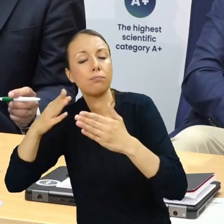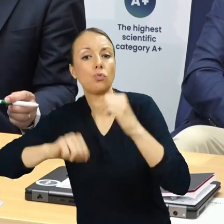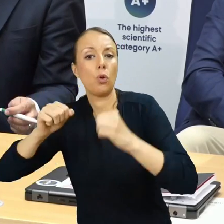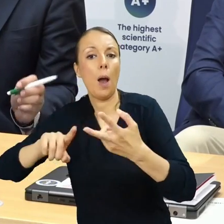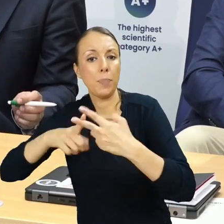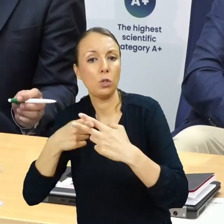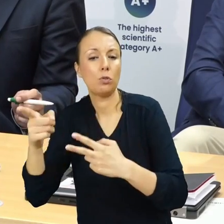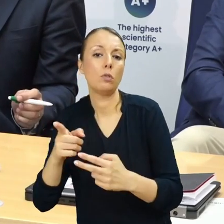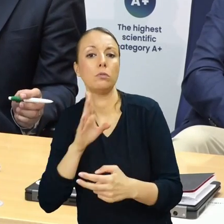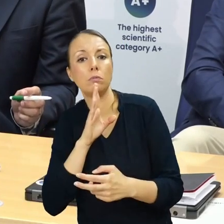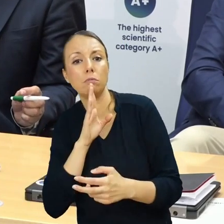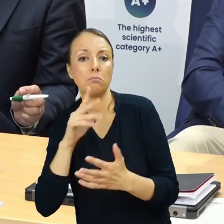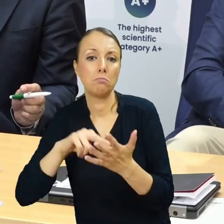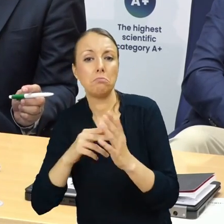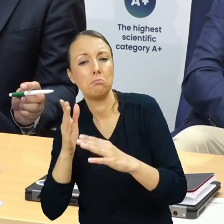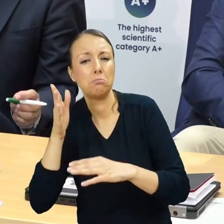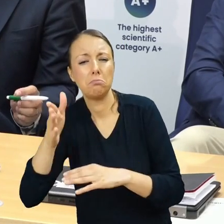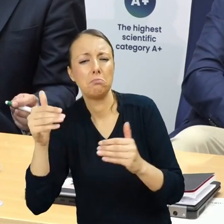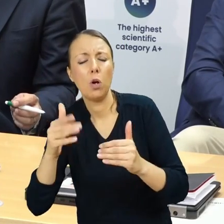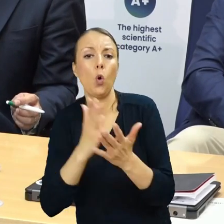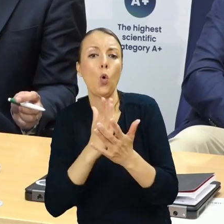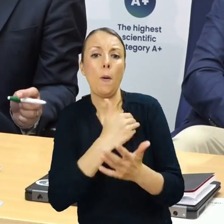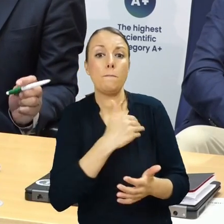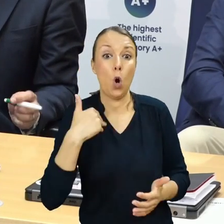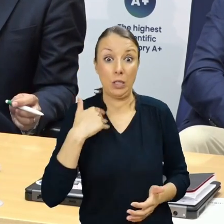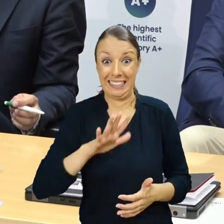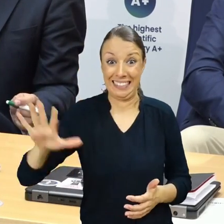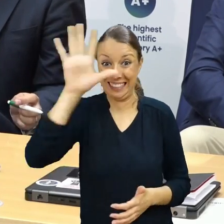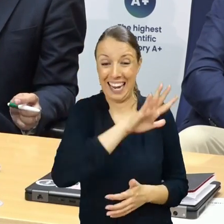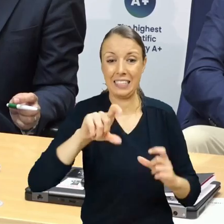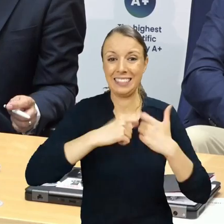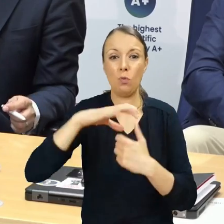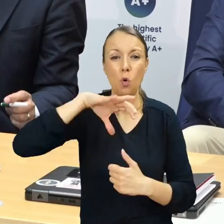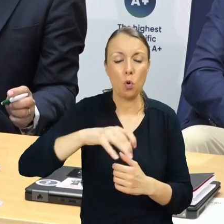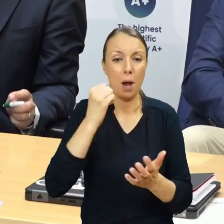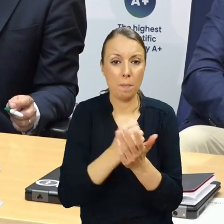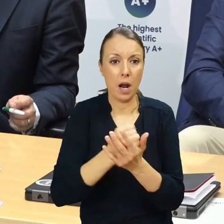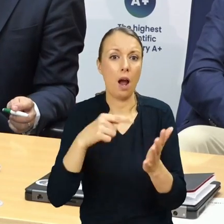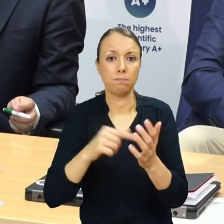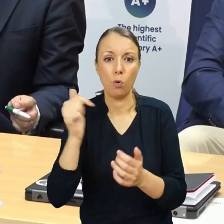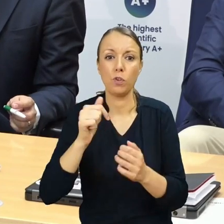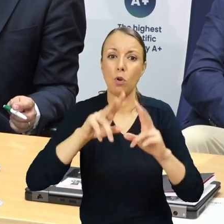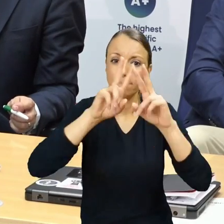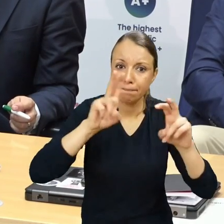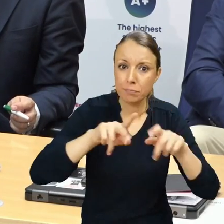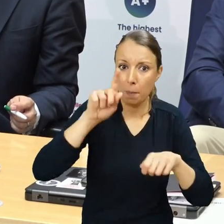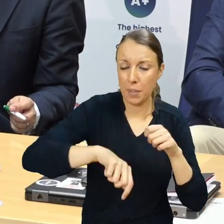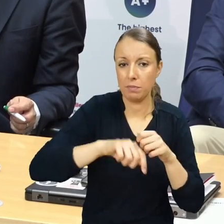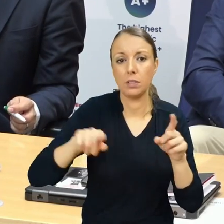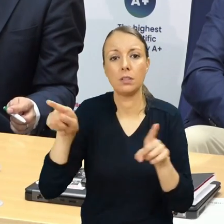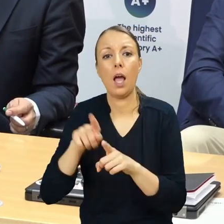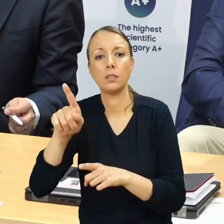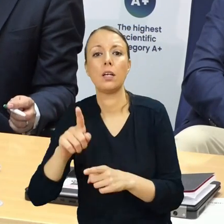do wyodrębnienia całej grupy spraw, która domagałaby się takiego przeglądu procesowego i sprawy z zakresu prawa prasowego i